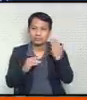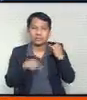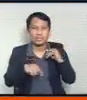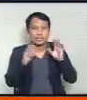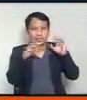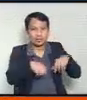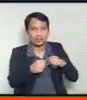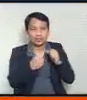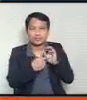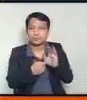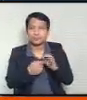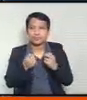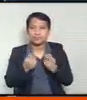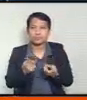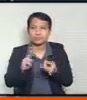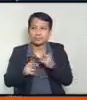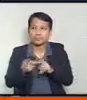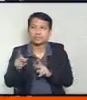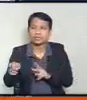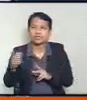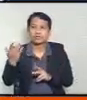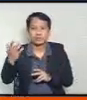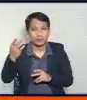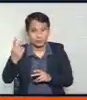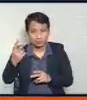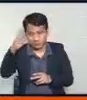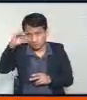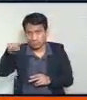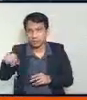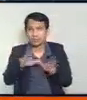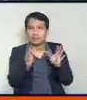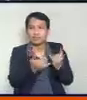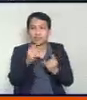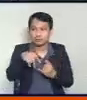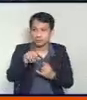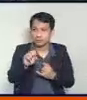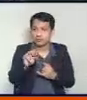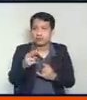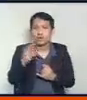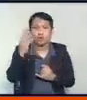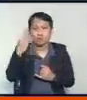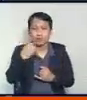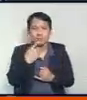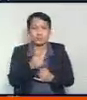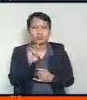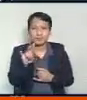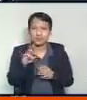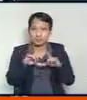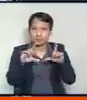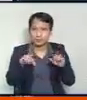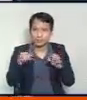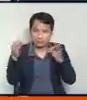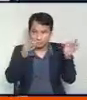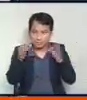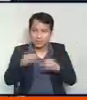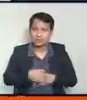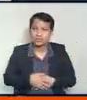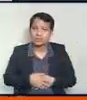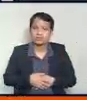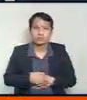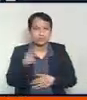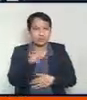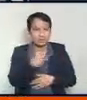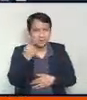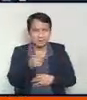arestado ang mag-live-in partner at dalawa pang lalaki sa Barangay Pansol matapos makuhanan ng 7 sachet ng shabu.